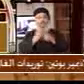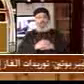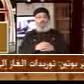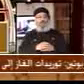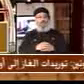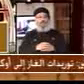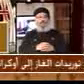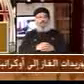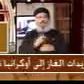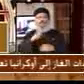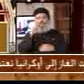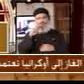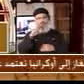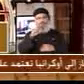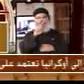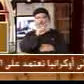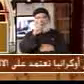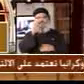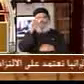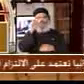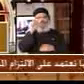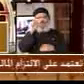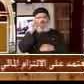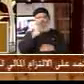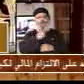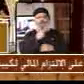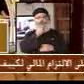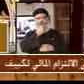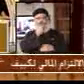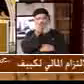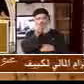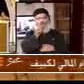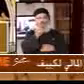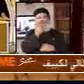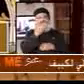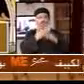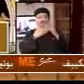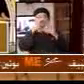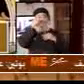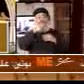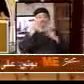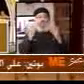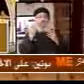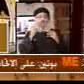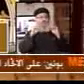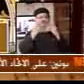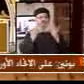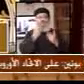طبعا احنا النهاردة نبص ال120 جنيه رقم بسيط قوي، ما بنجيبش كده شكارة اسمنت يمكن،